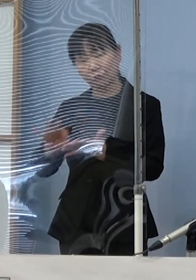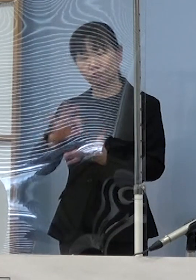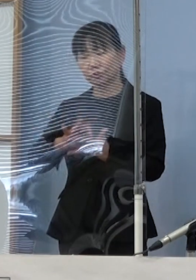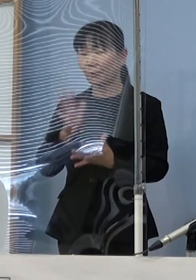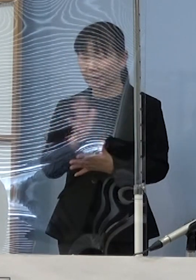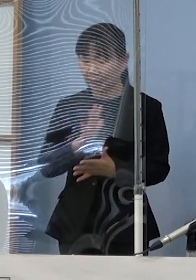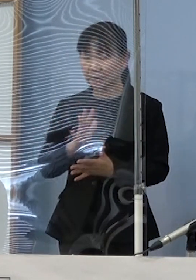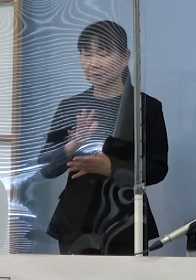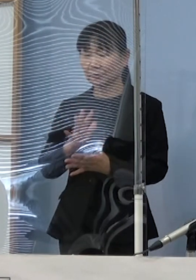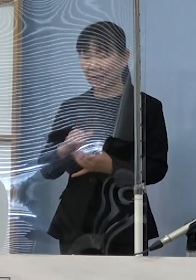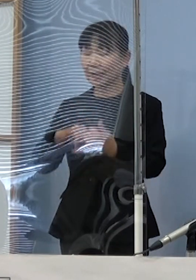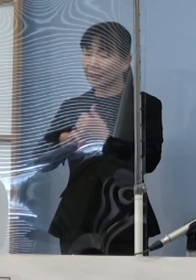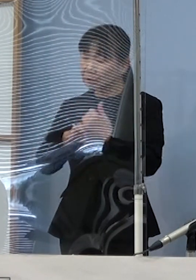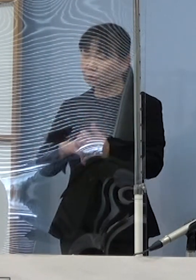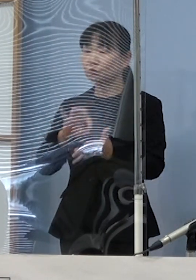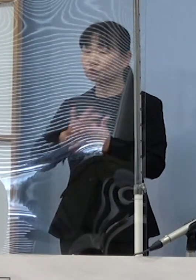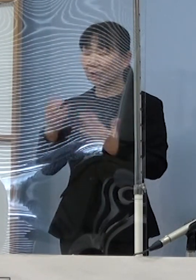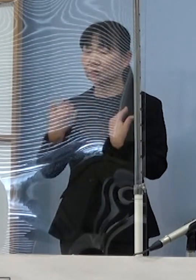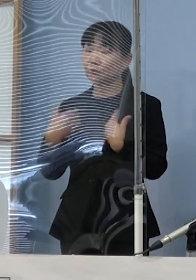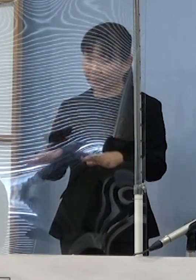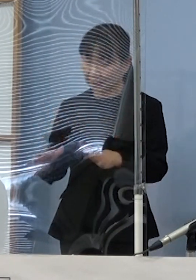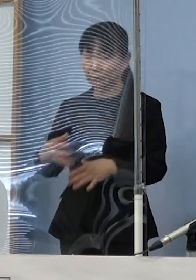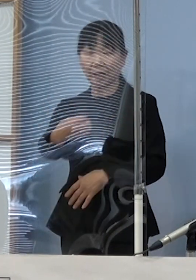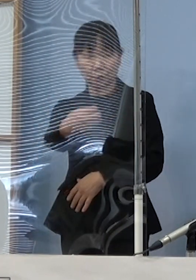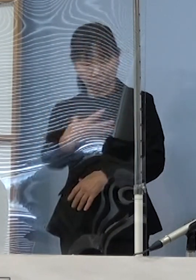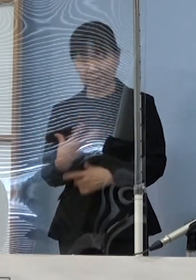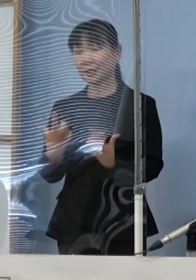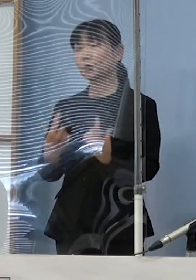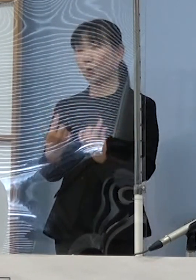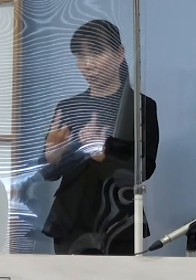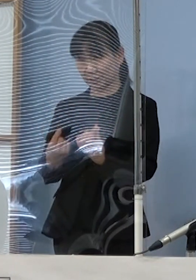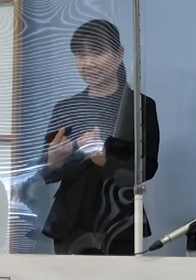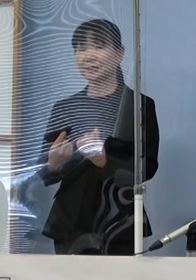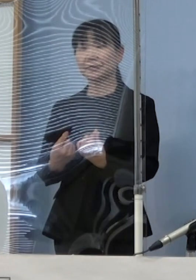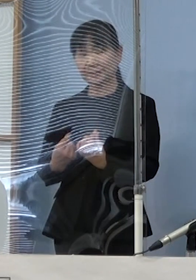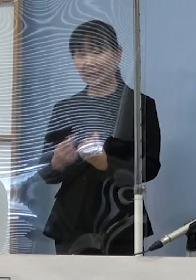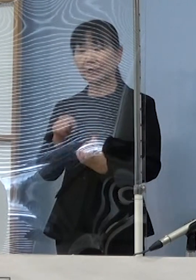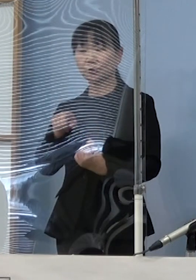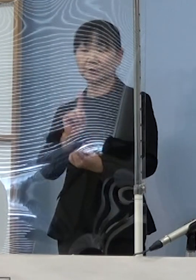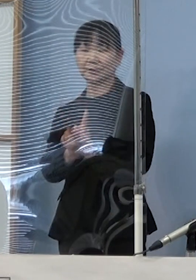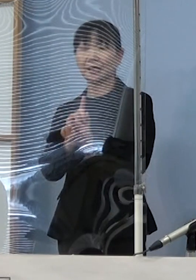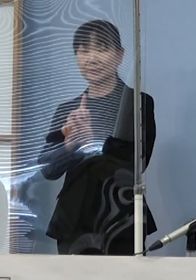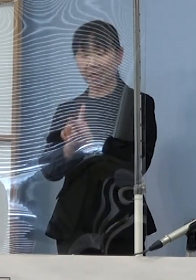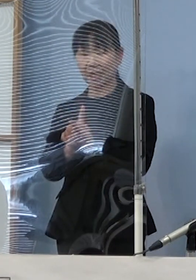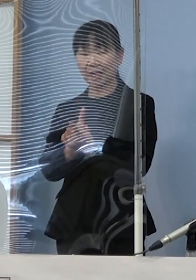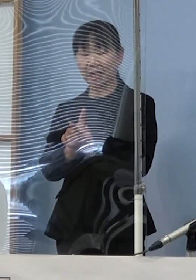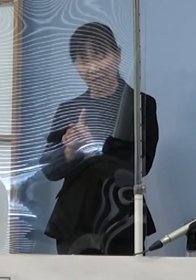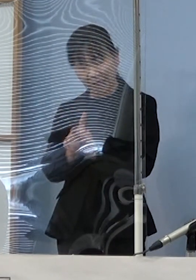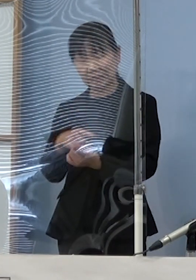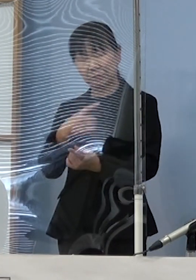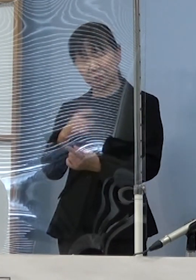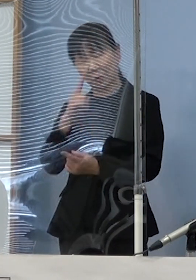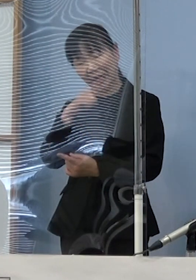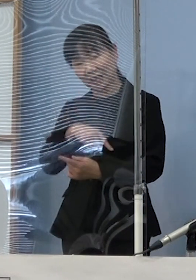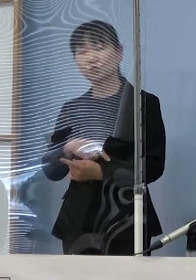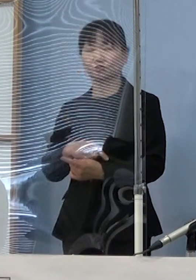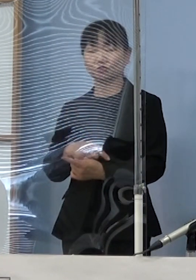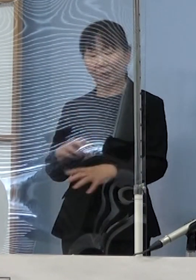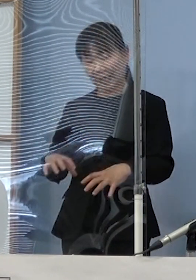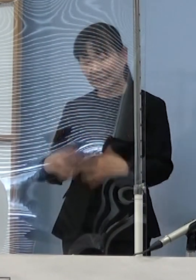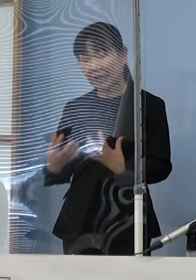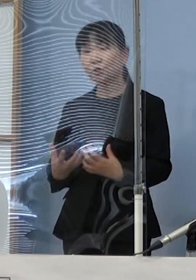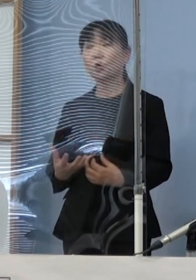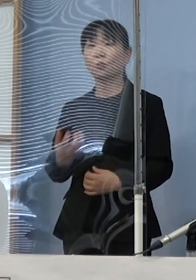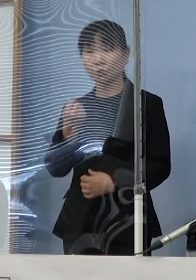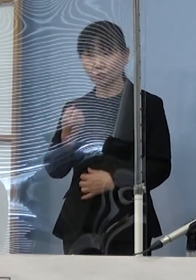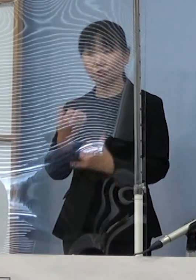点については必ずしも使う必要はない、これはご指摘のと。またそれに対して不愉快な思いです、あるいは怒